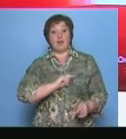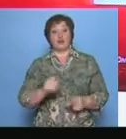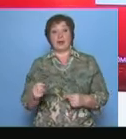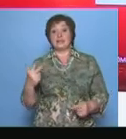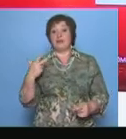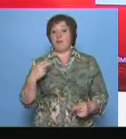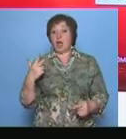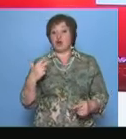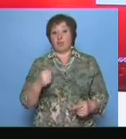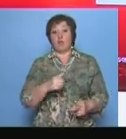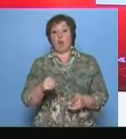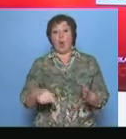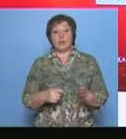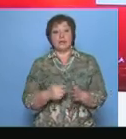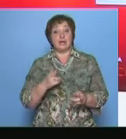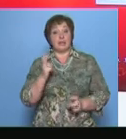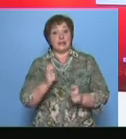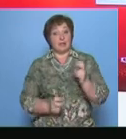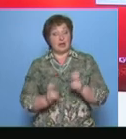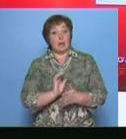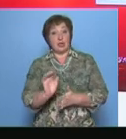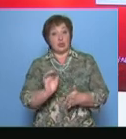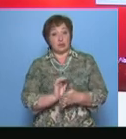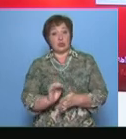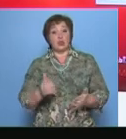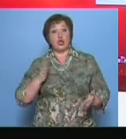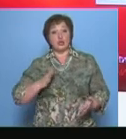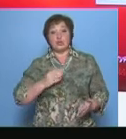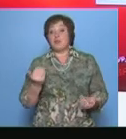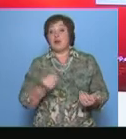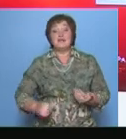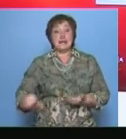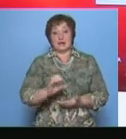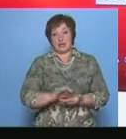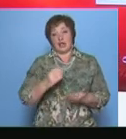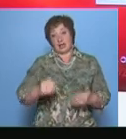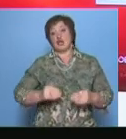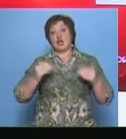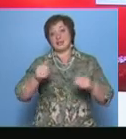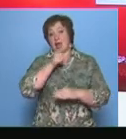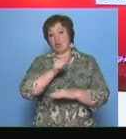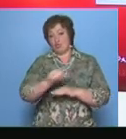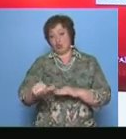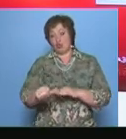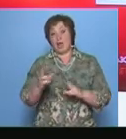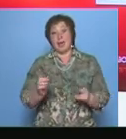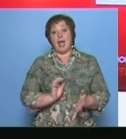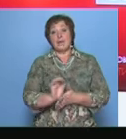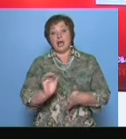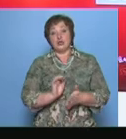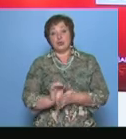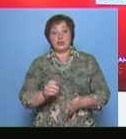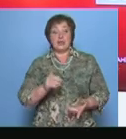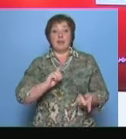городе работают три крупных предприятия, продукцию которых ждут сегодня по всей стране и даже за рубежом. Как на них отразился режим эмбарго